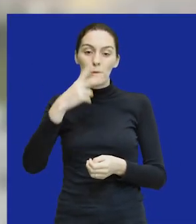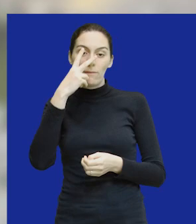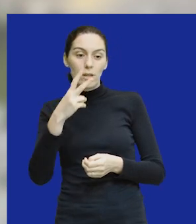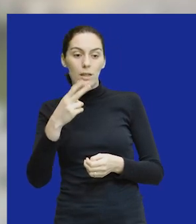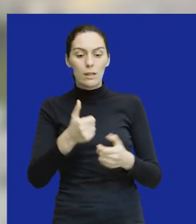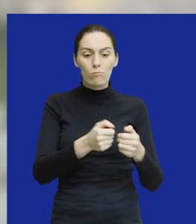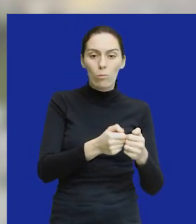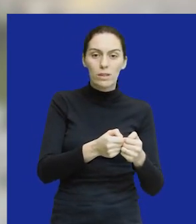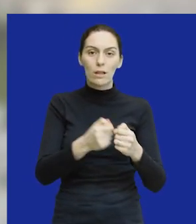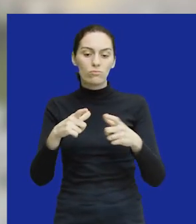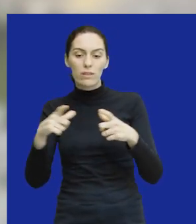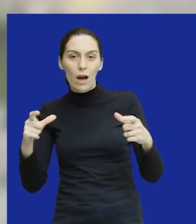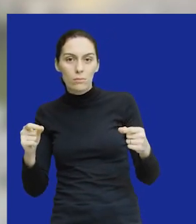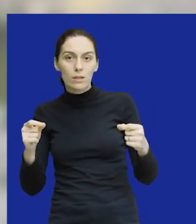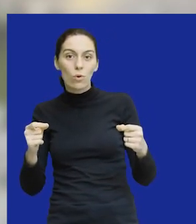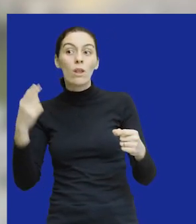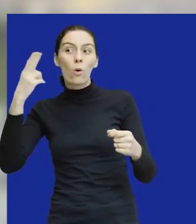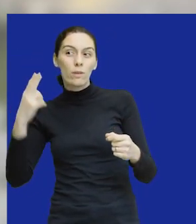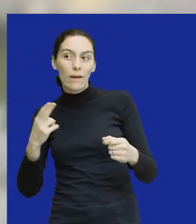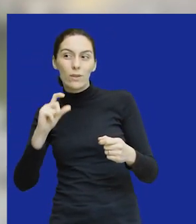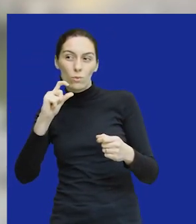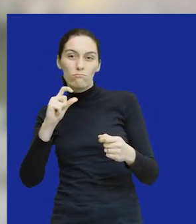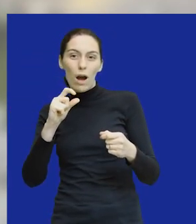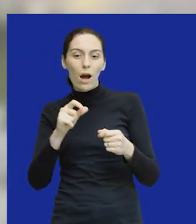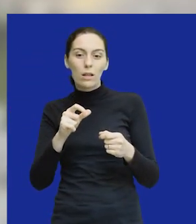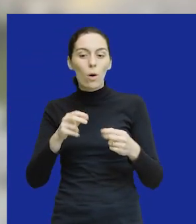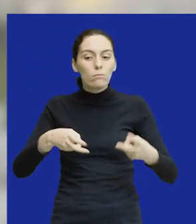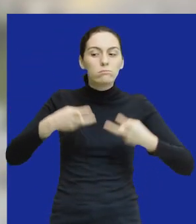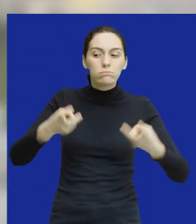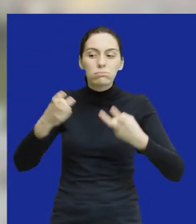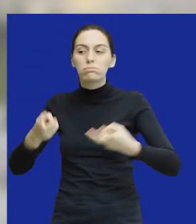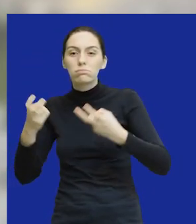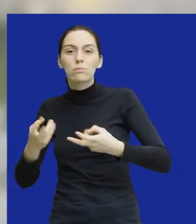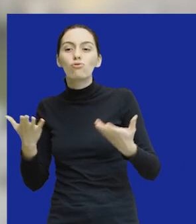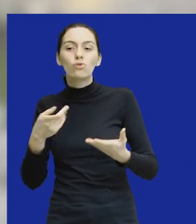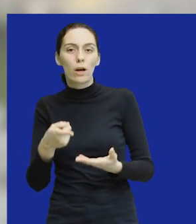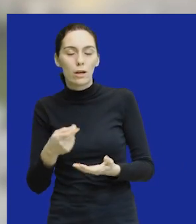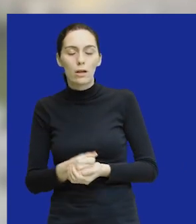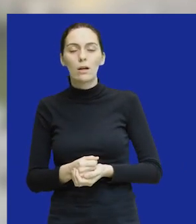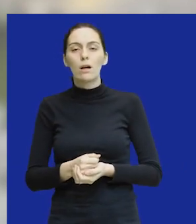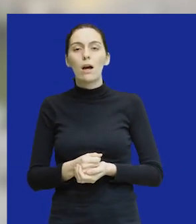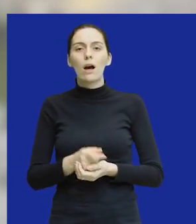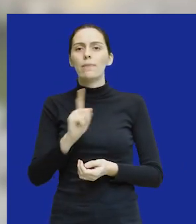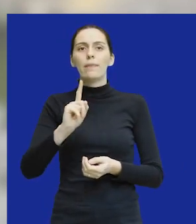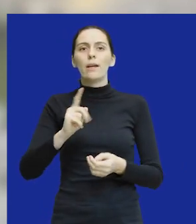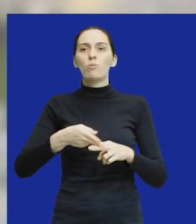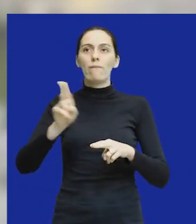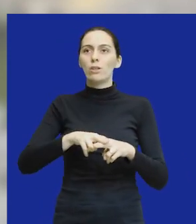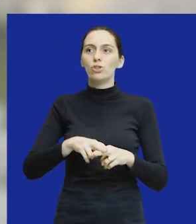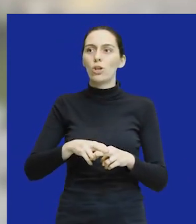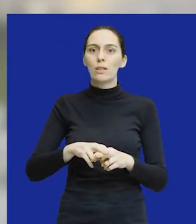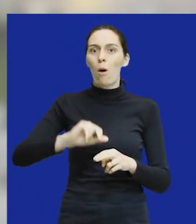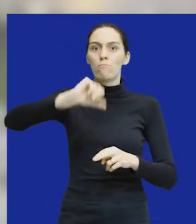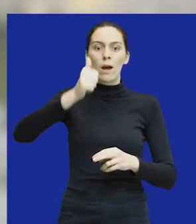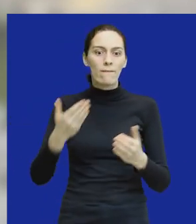zaslonima mobitela, tableta, pa onda mi u Dnevniku to malo razrađujemo. Nećemo više sumanuto juriti sa izvanrednim vijestima,